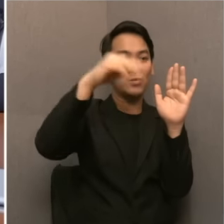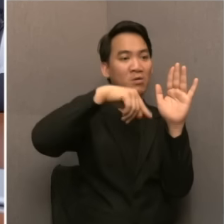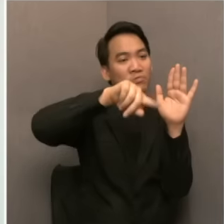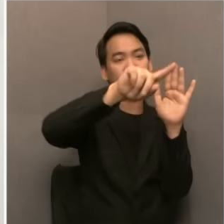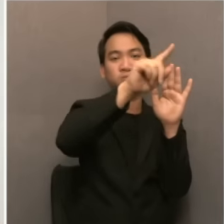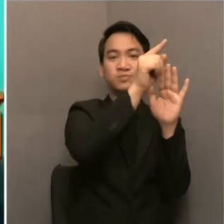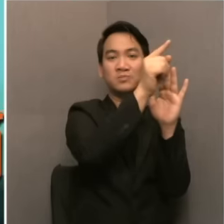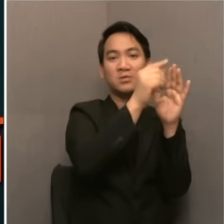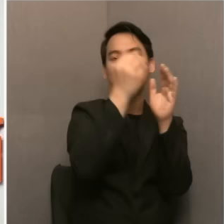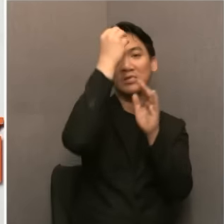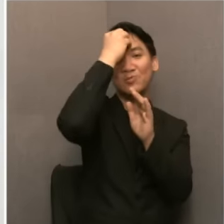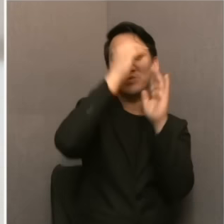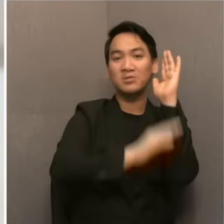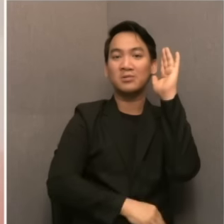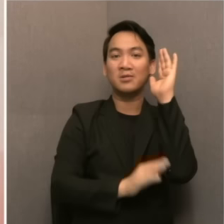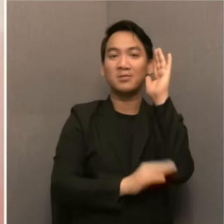ใต้